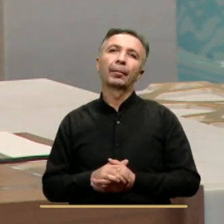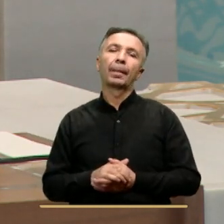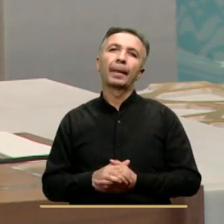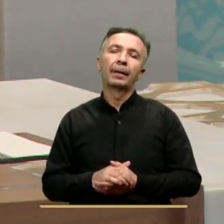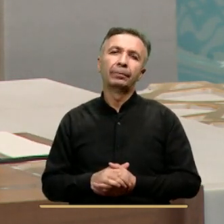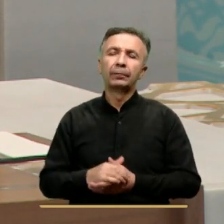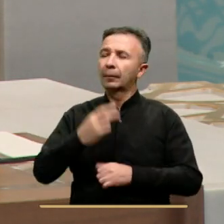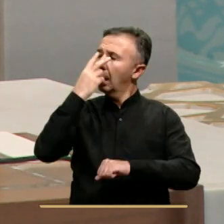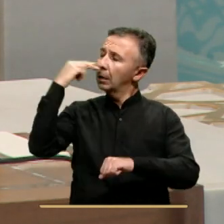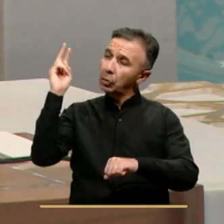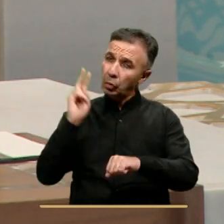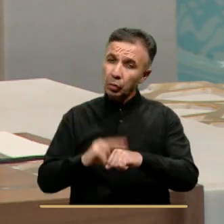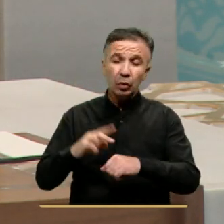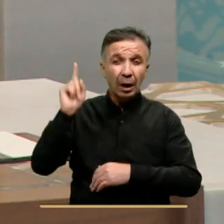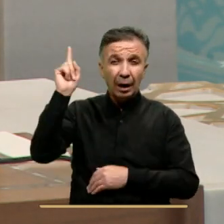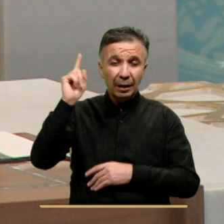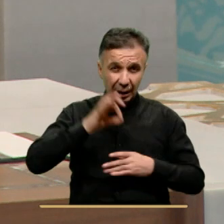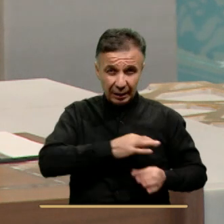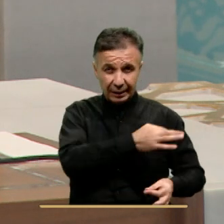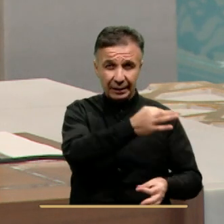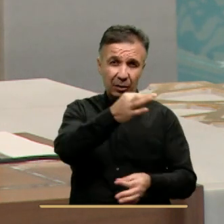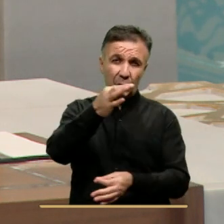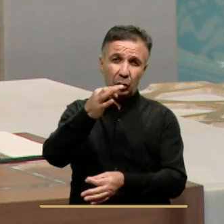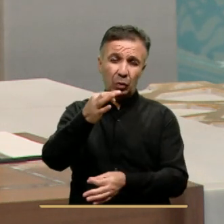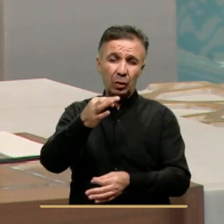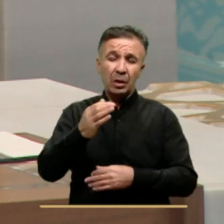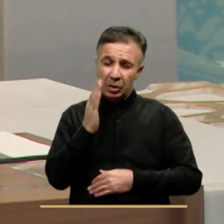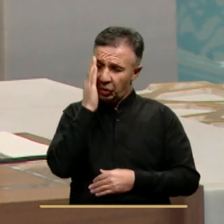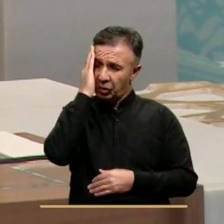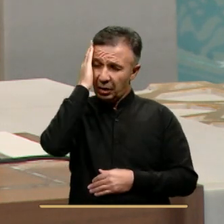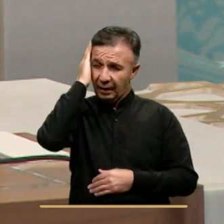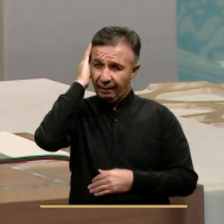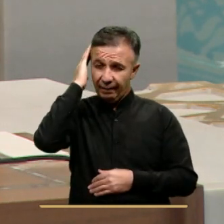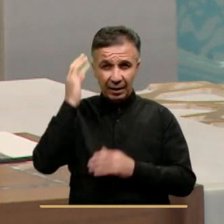And olsun ki biz insanoğlunu şerefli